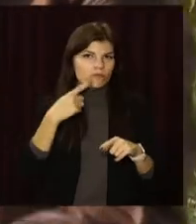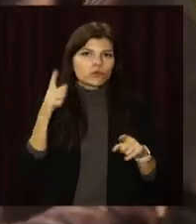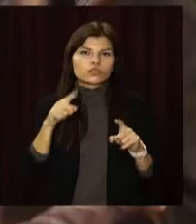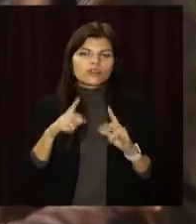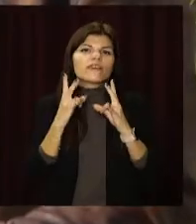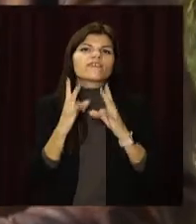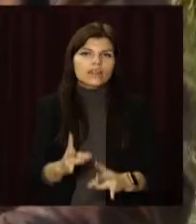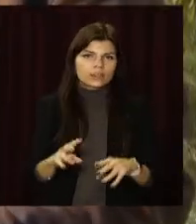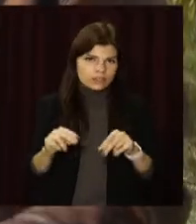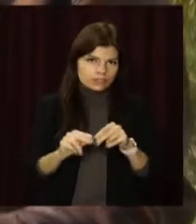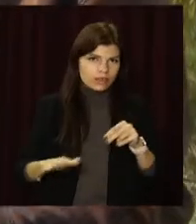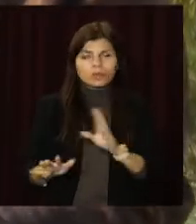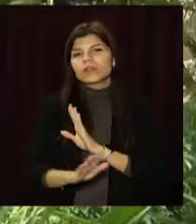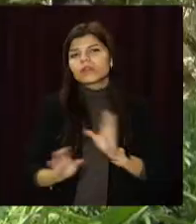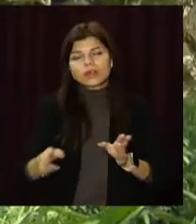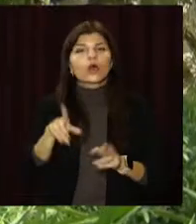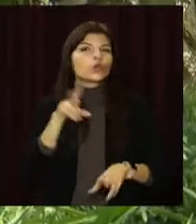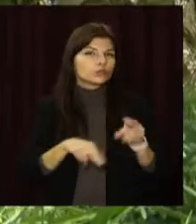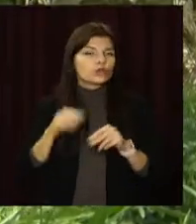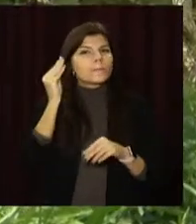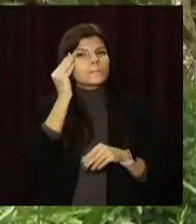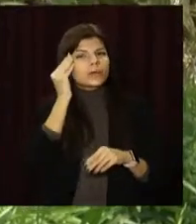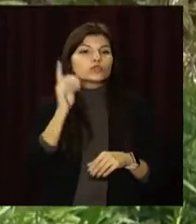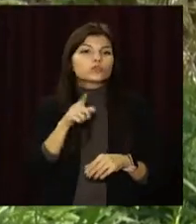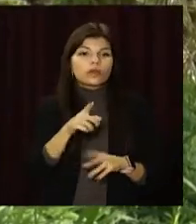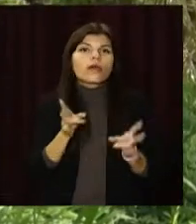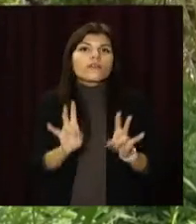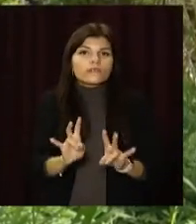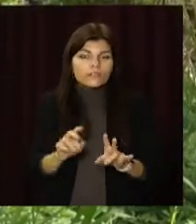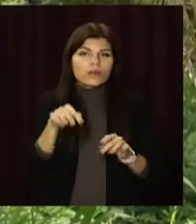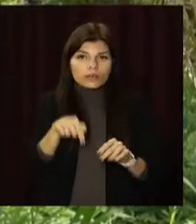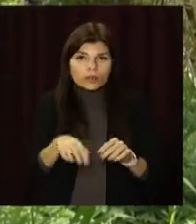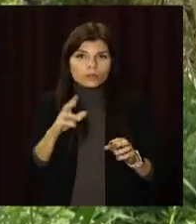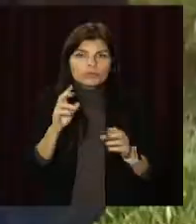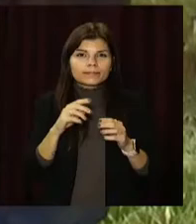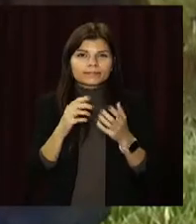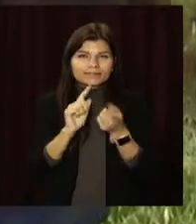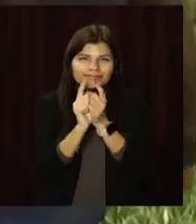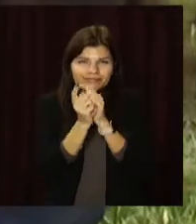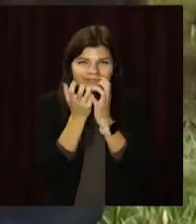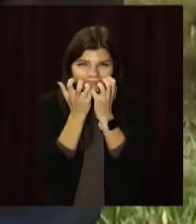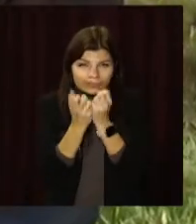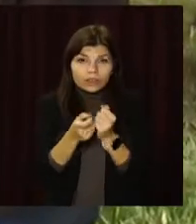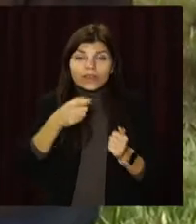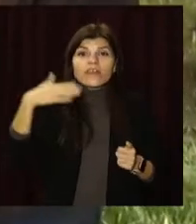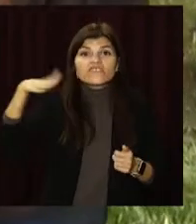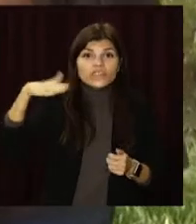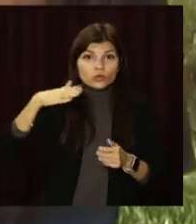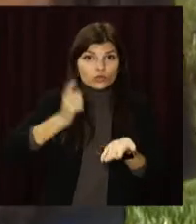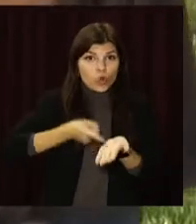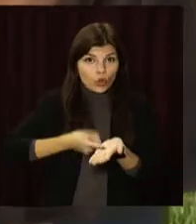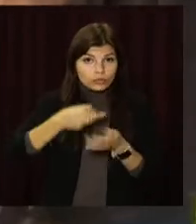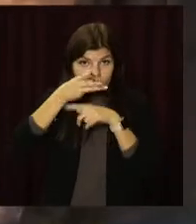В'ячеслав не вірить. Навпаки, переконаний, лишивши його, родючість тільки покращиться. У доказ зняв відеоролик, на